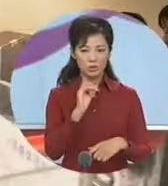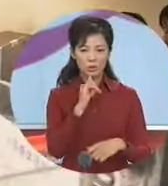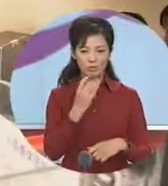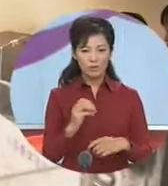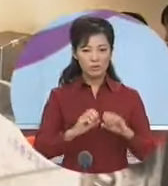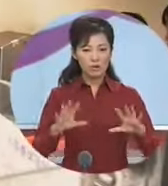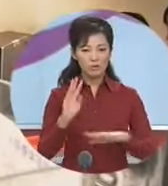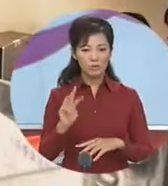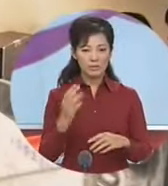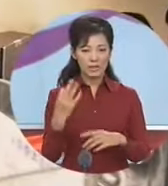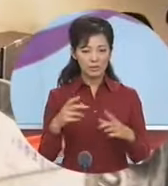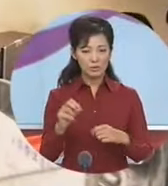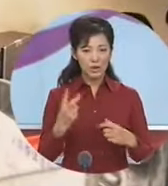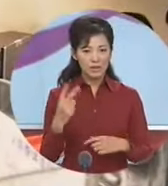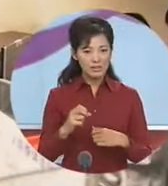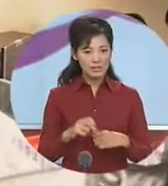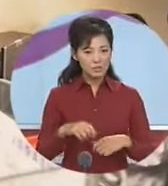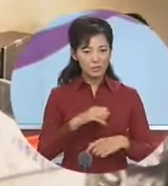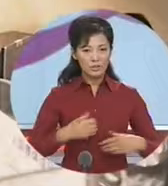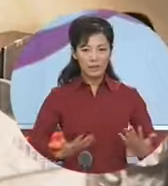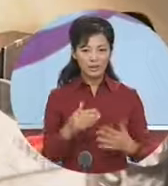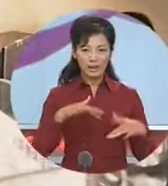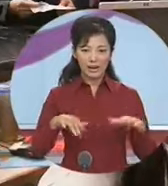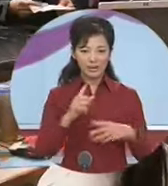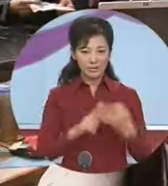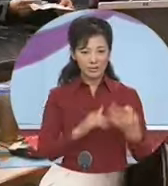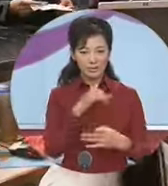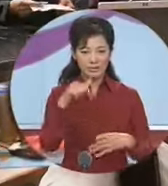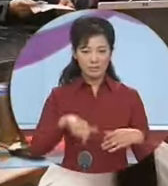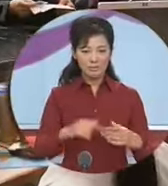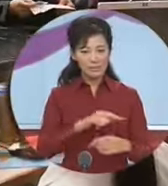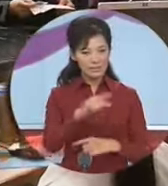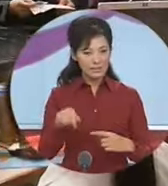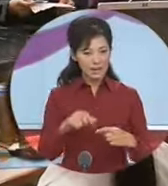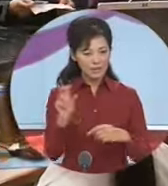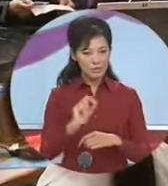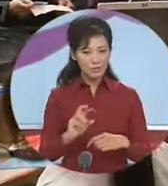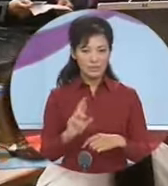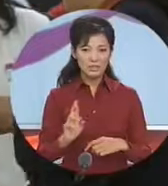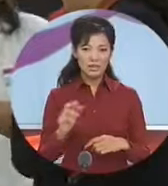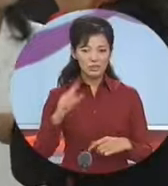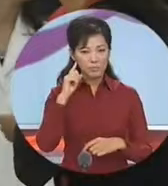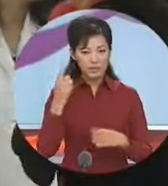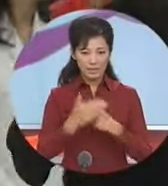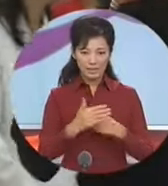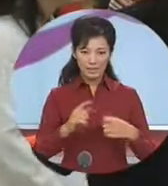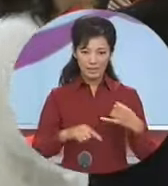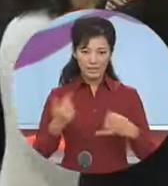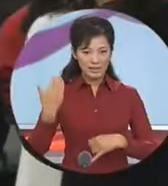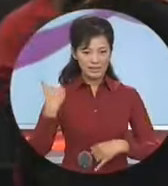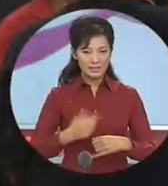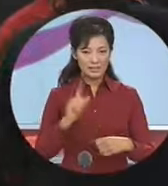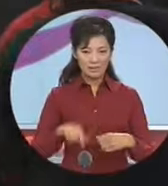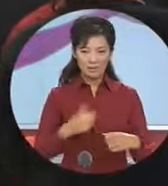3个区，2季度启动朝阳、海淀、丰台3个区，下半年启动其他区县。明年年底前，全市